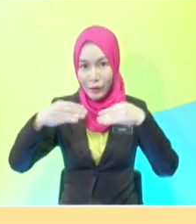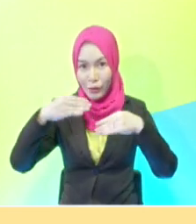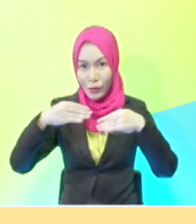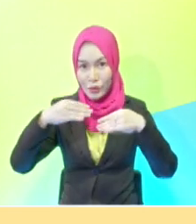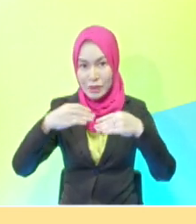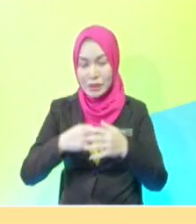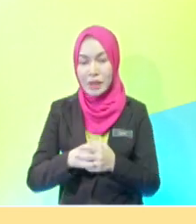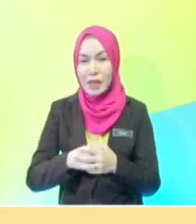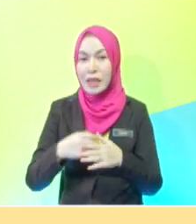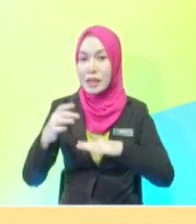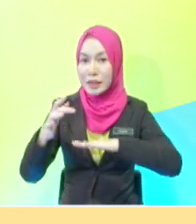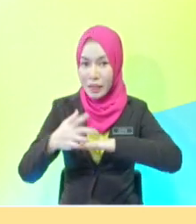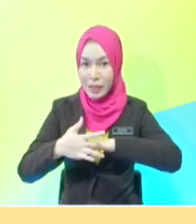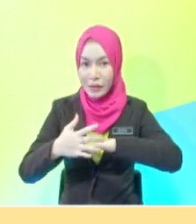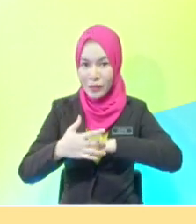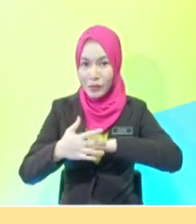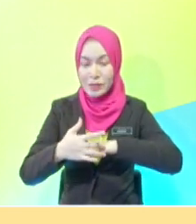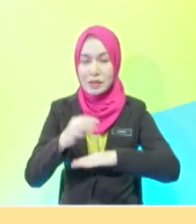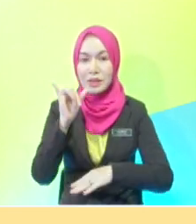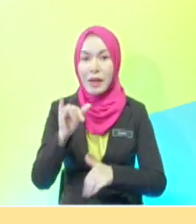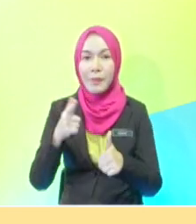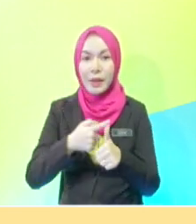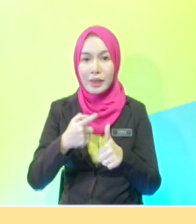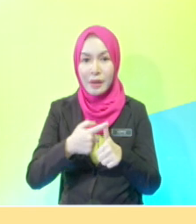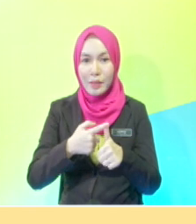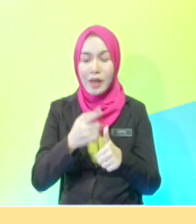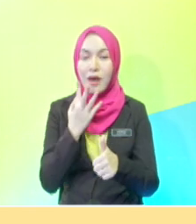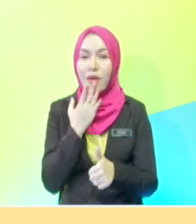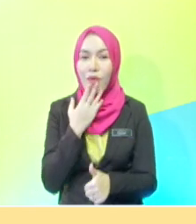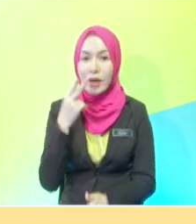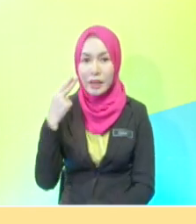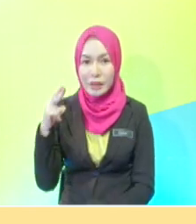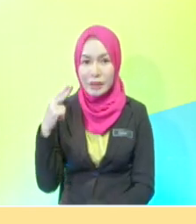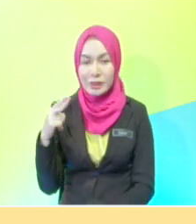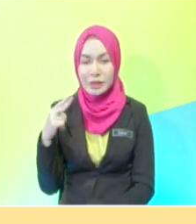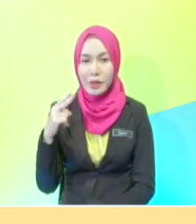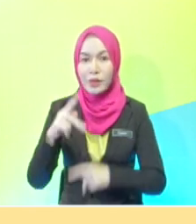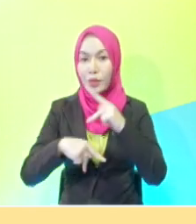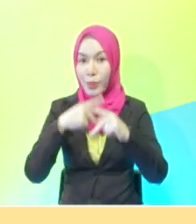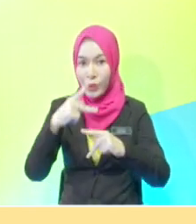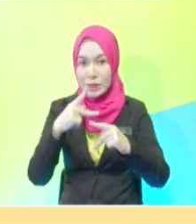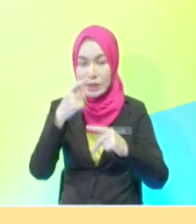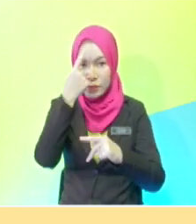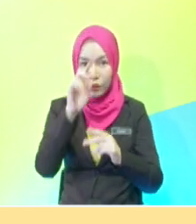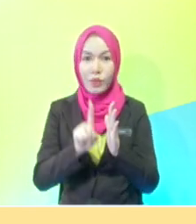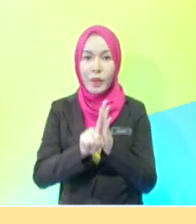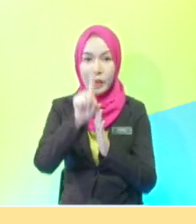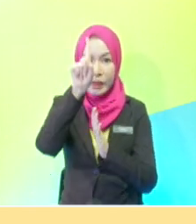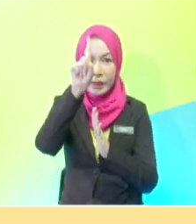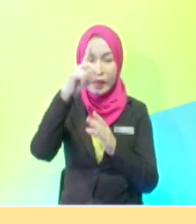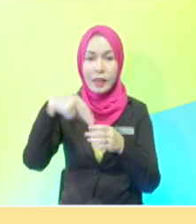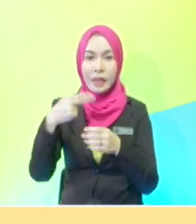Bayu teknologi yaitu yang pertama adalah warna hijau yaitu proses meningkatkan hasil